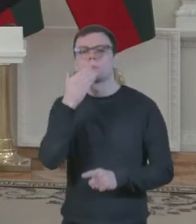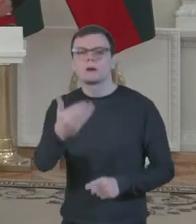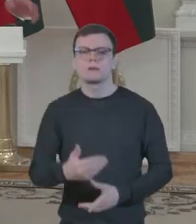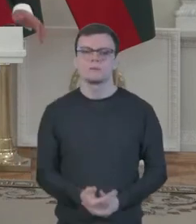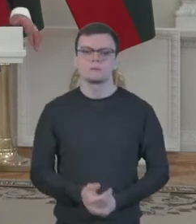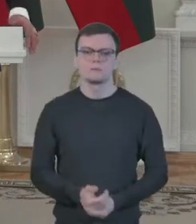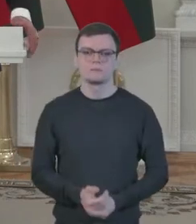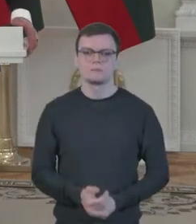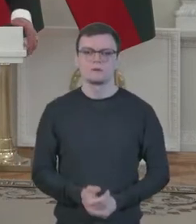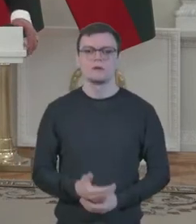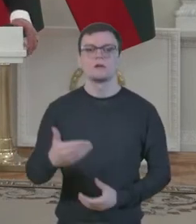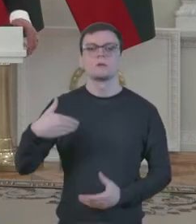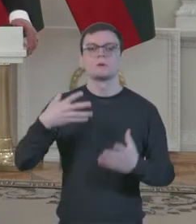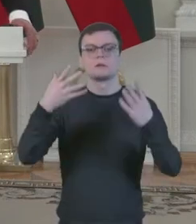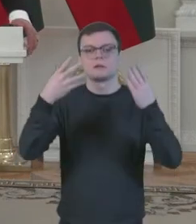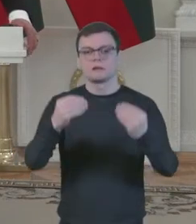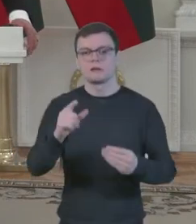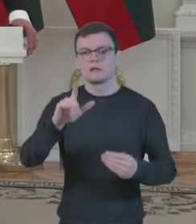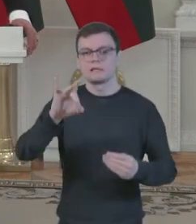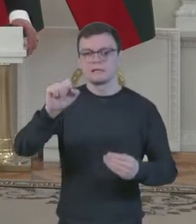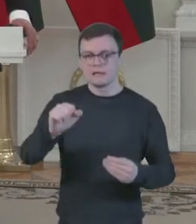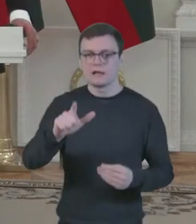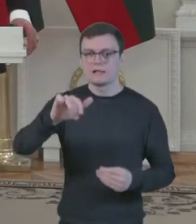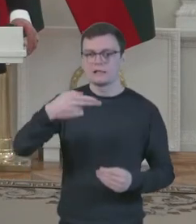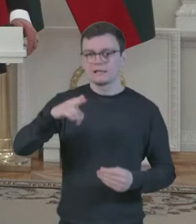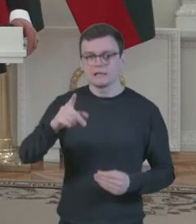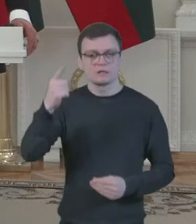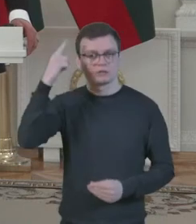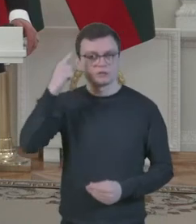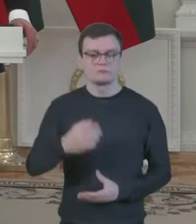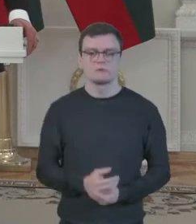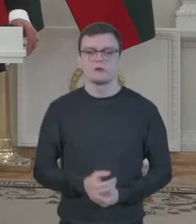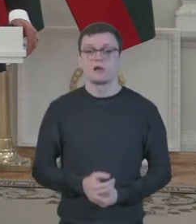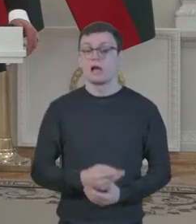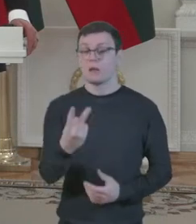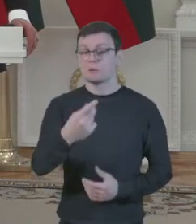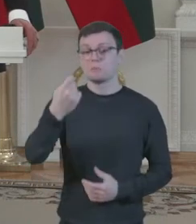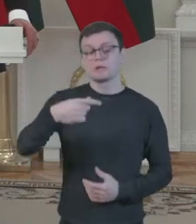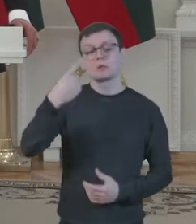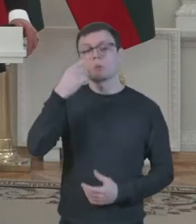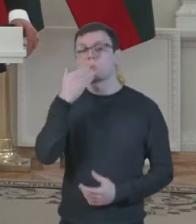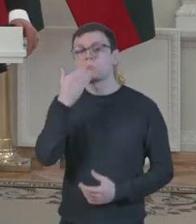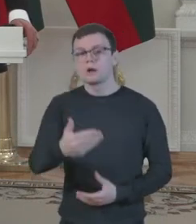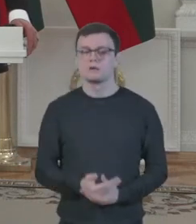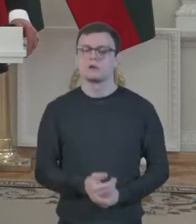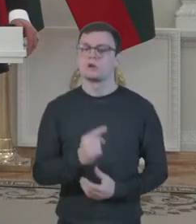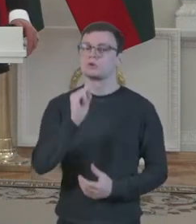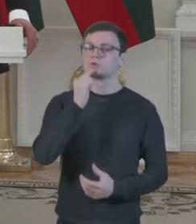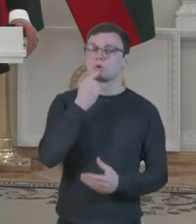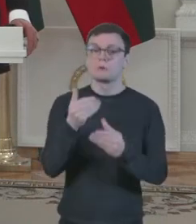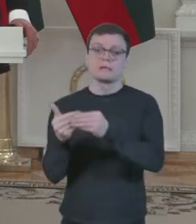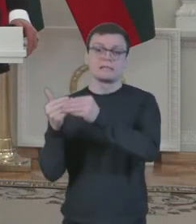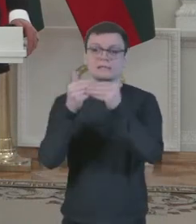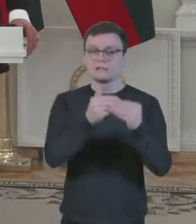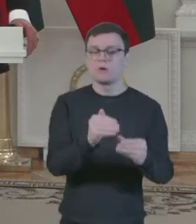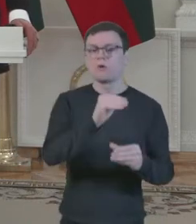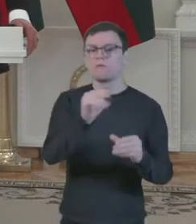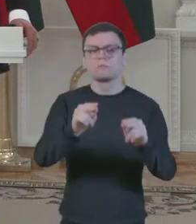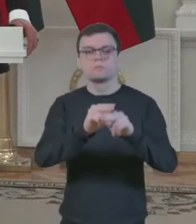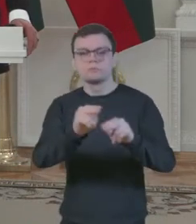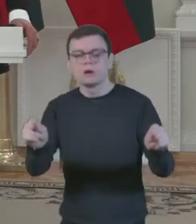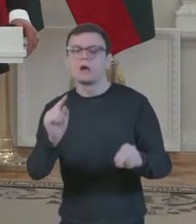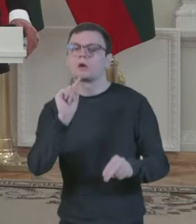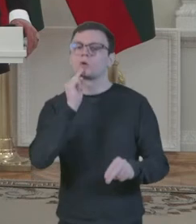Gedai. Sveiki, Gedas Lyga iš LNK žinių. Abiem prezidentams klausimas būtų: Suomijos lyderiai paskelbė oficialiai, kad Suomija